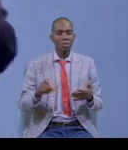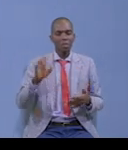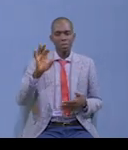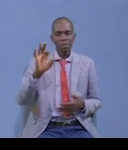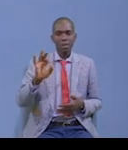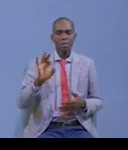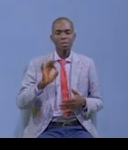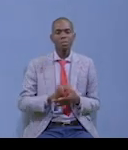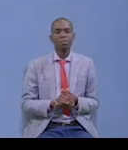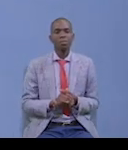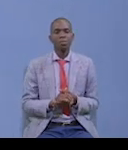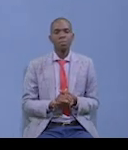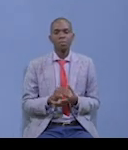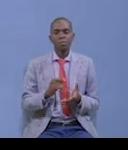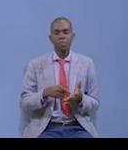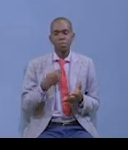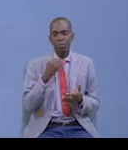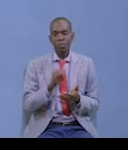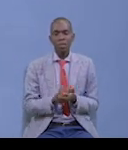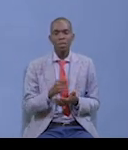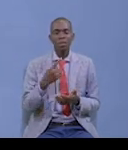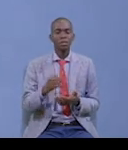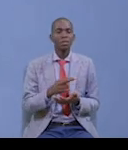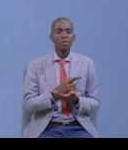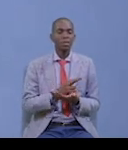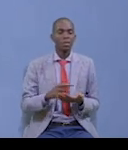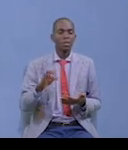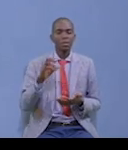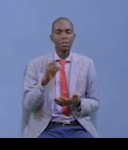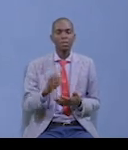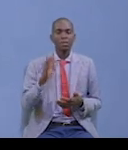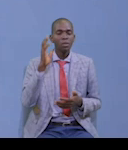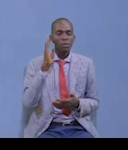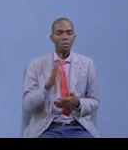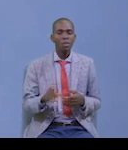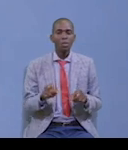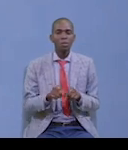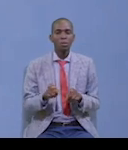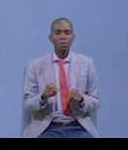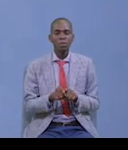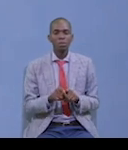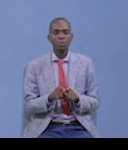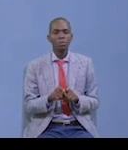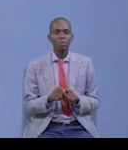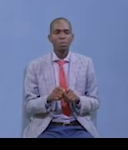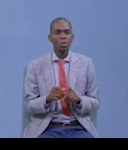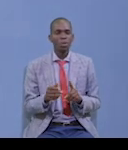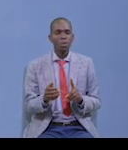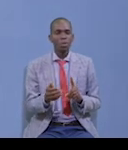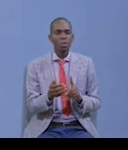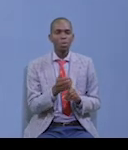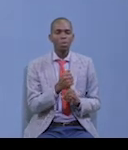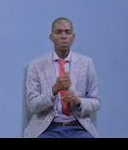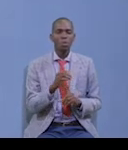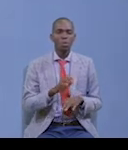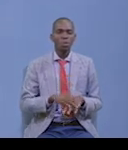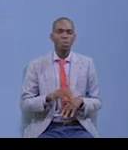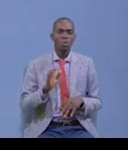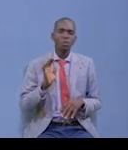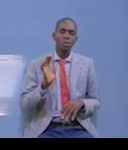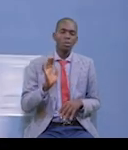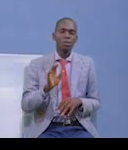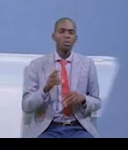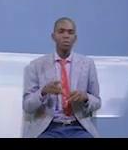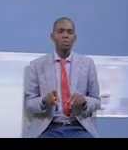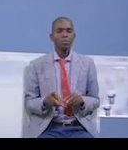17:9 వచనం. It says the righteous also shall hold on his way. నీతిమంతులు తన మార్గములో ముందుకు